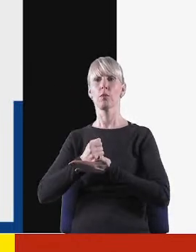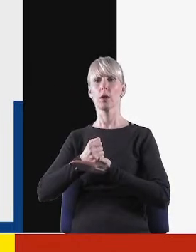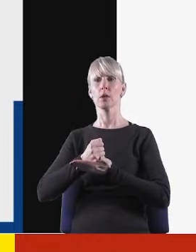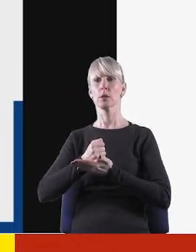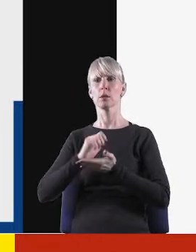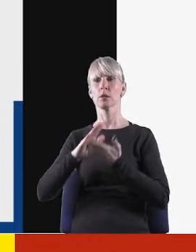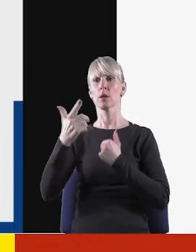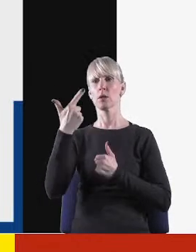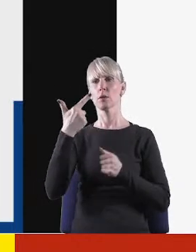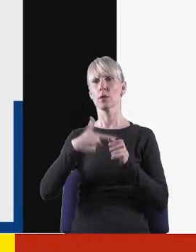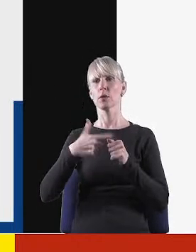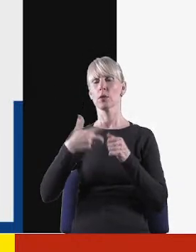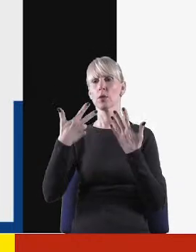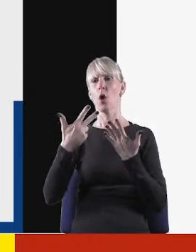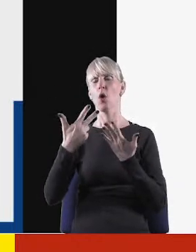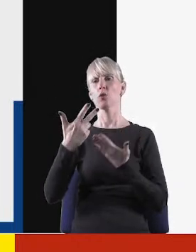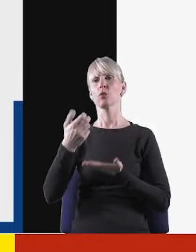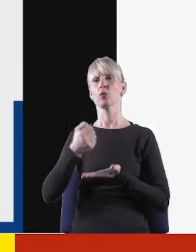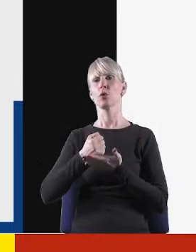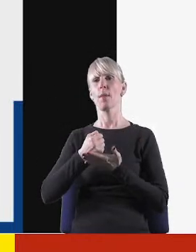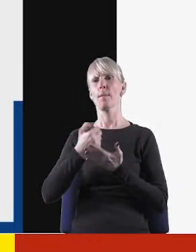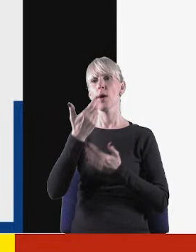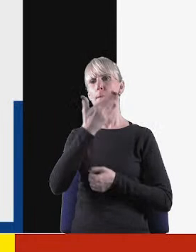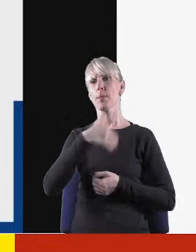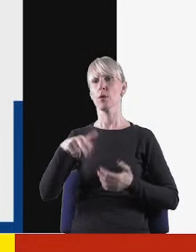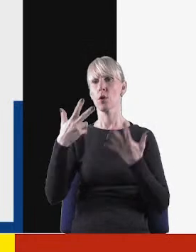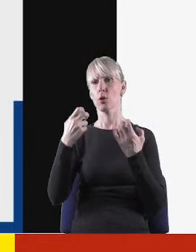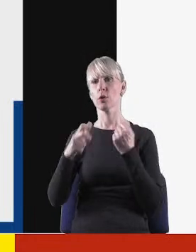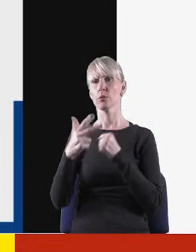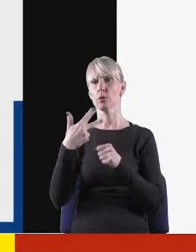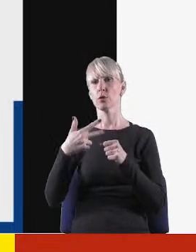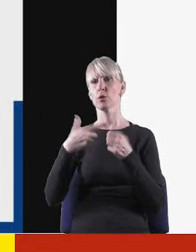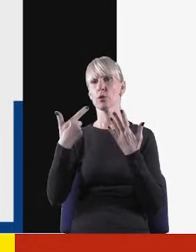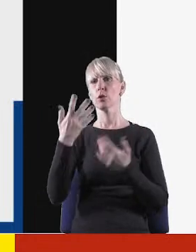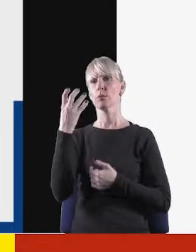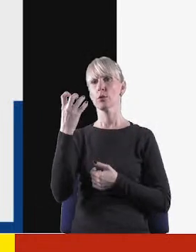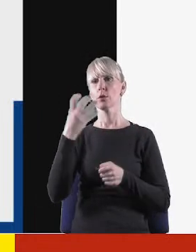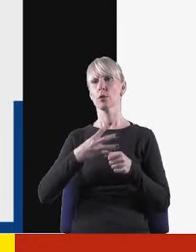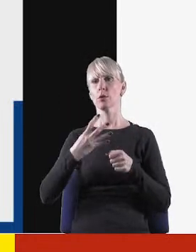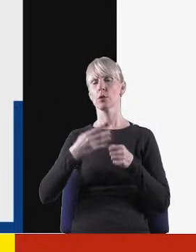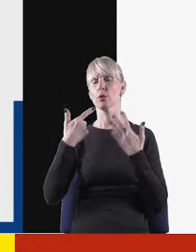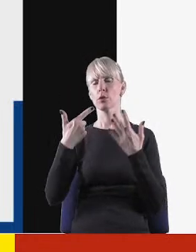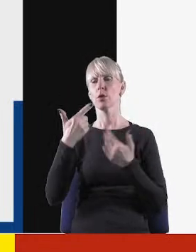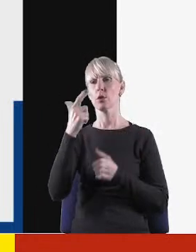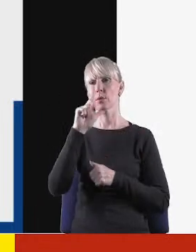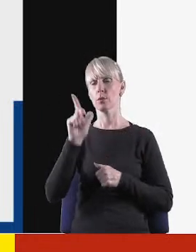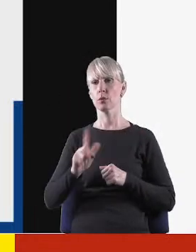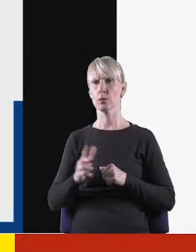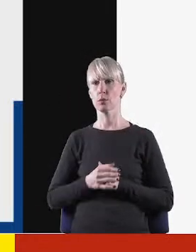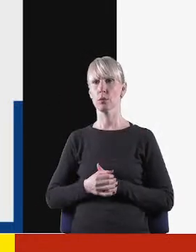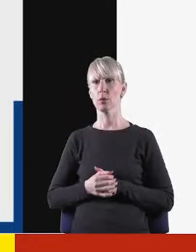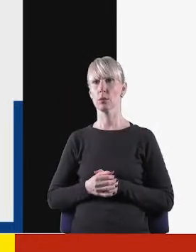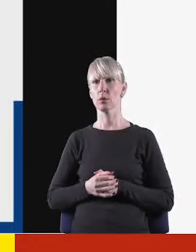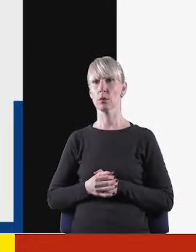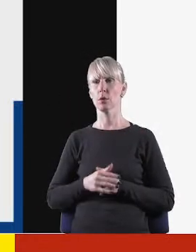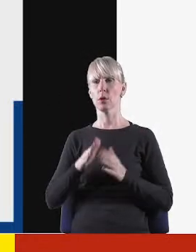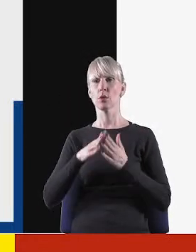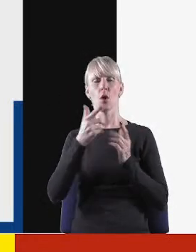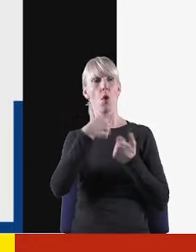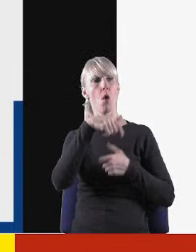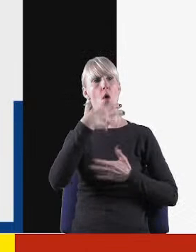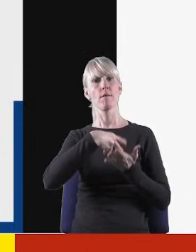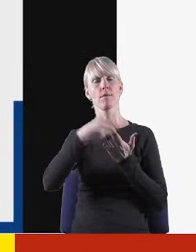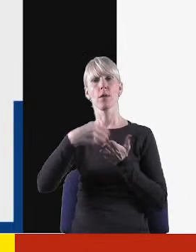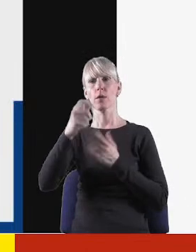28 837 447 zł. Warto wspomnieć, że na wynagrodzenia osobowe